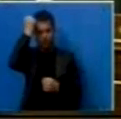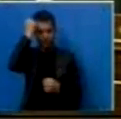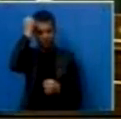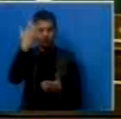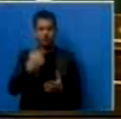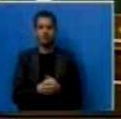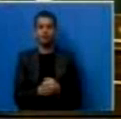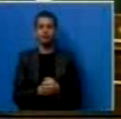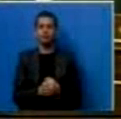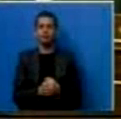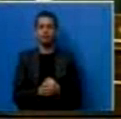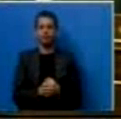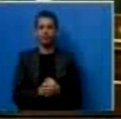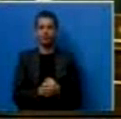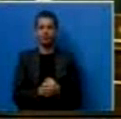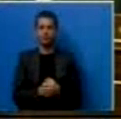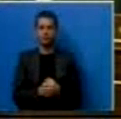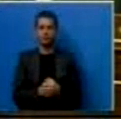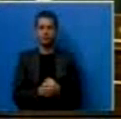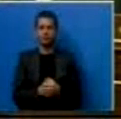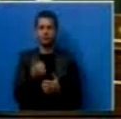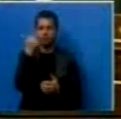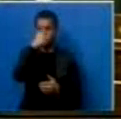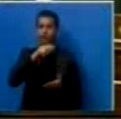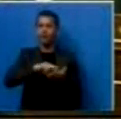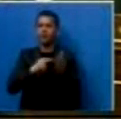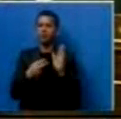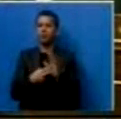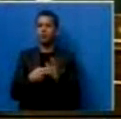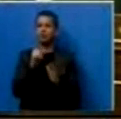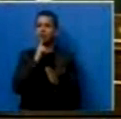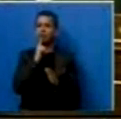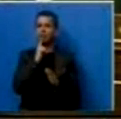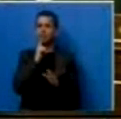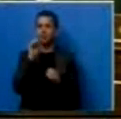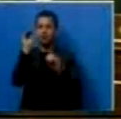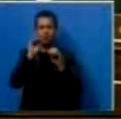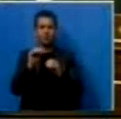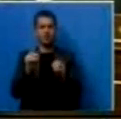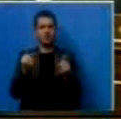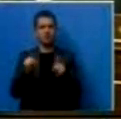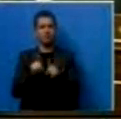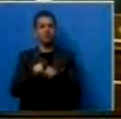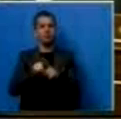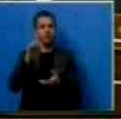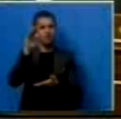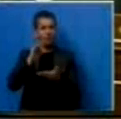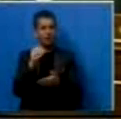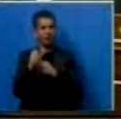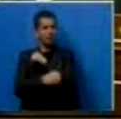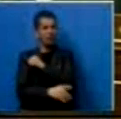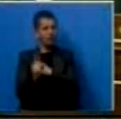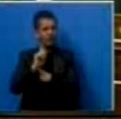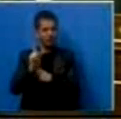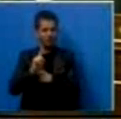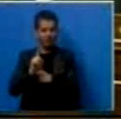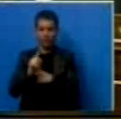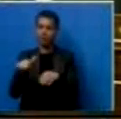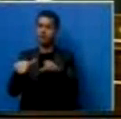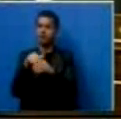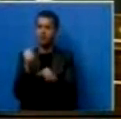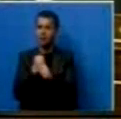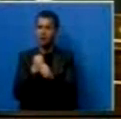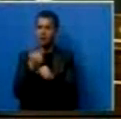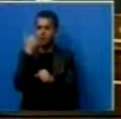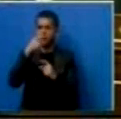tonë. Pse pra nuk po mirën politika tilla fiskale, cilat e zbusin nivelin e varfërisë? Rrjedhimisht, pse nuk